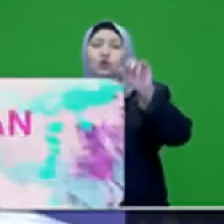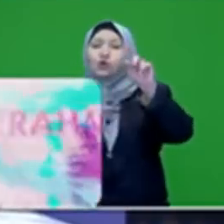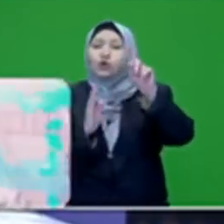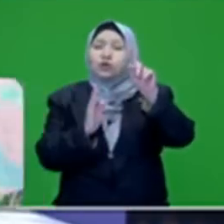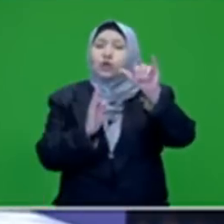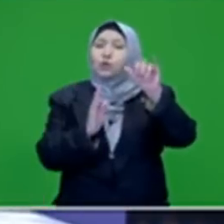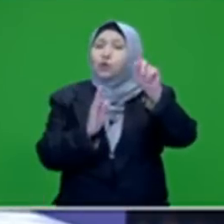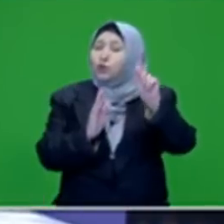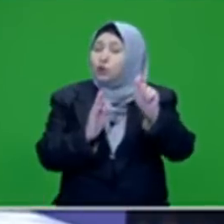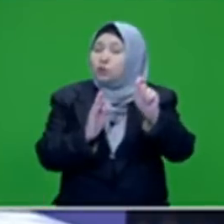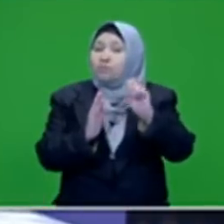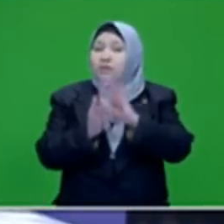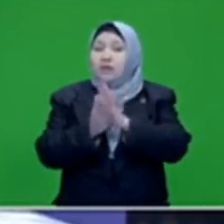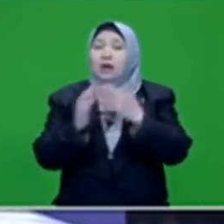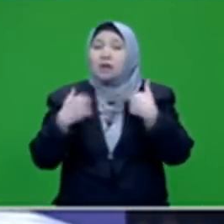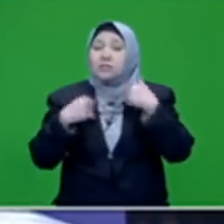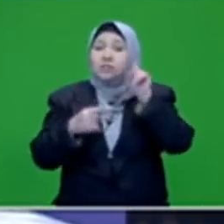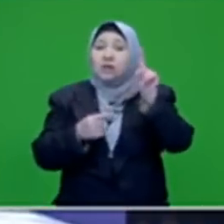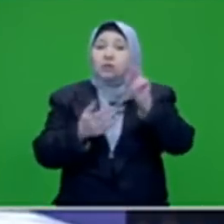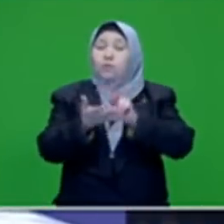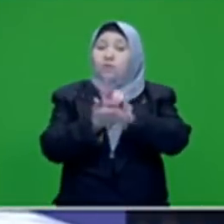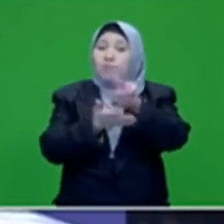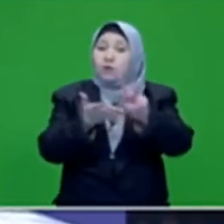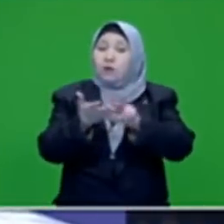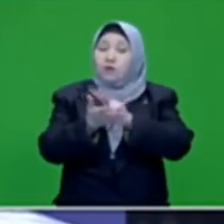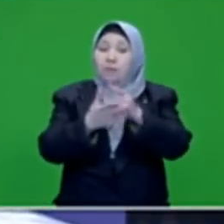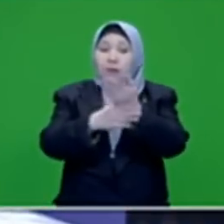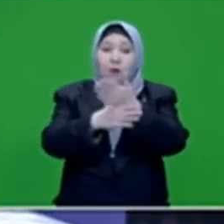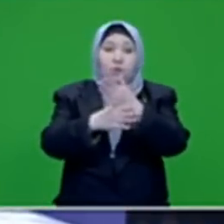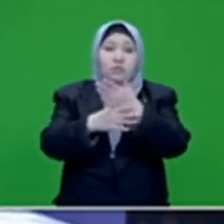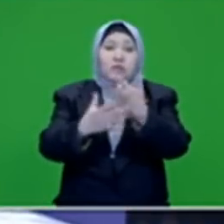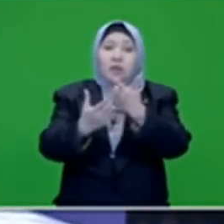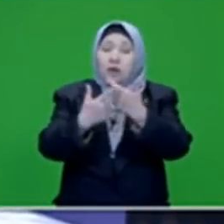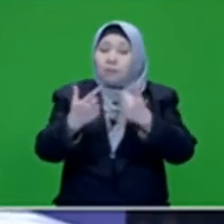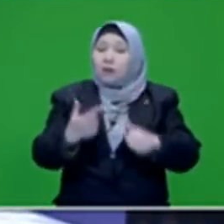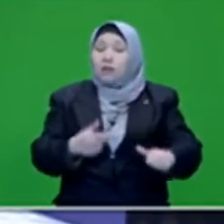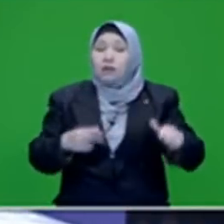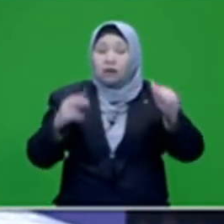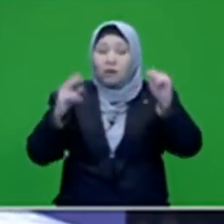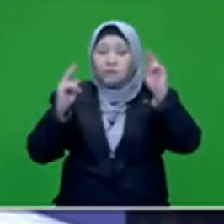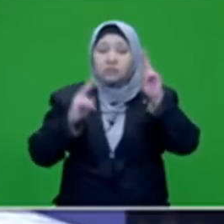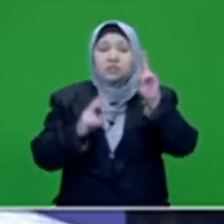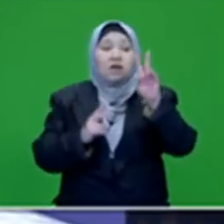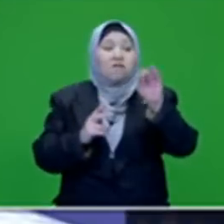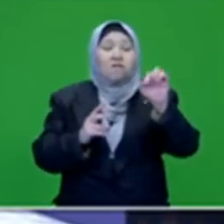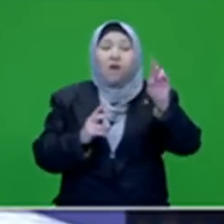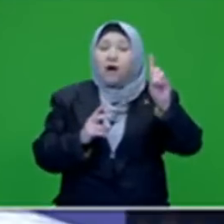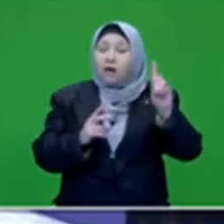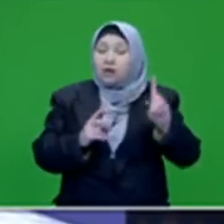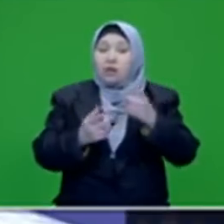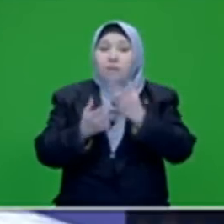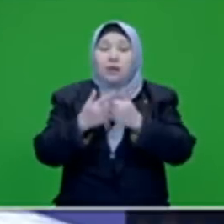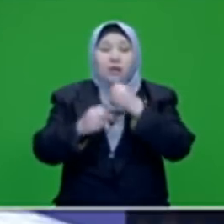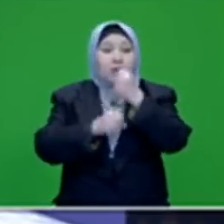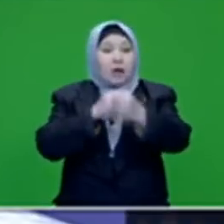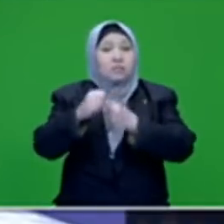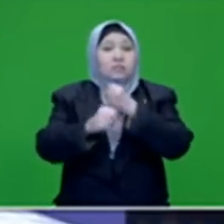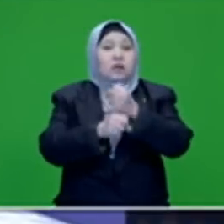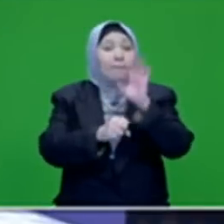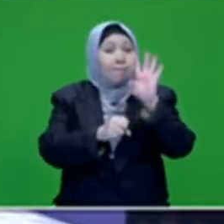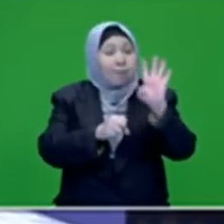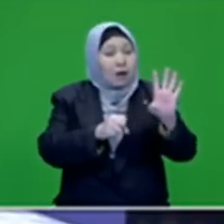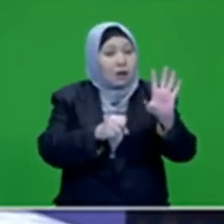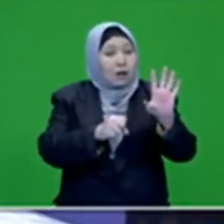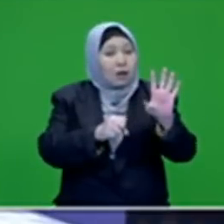tu. Jadi ada satu video yang dia orang tengoklah, perkongsian daripada Fadhil Ustaz Farid Rawi. Daripada dah jam 4 tu Ustaz, dah jam